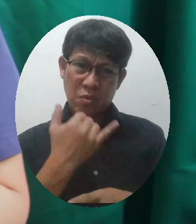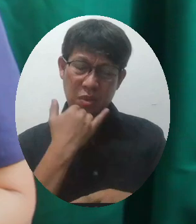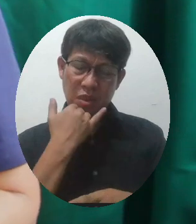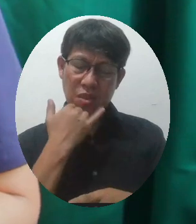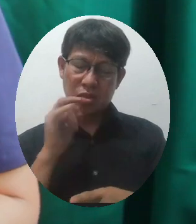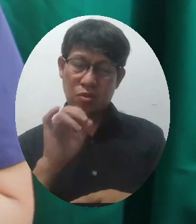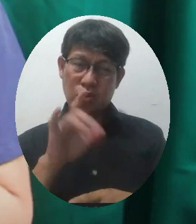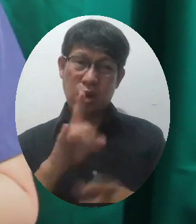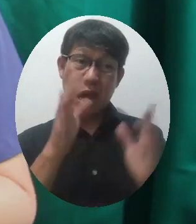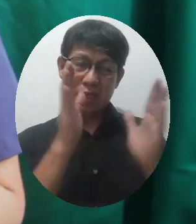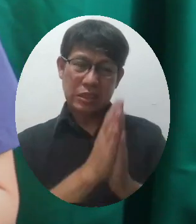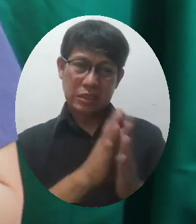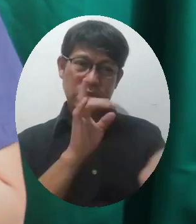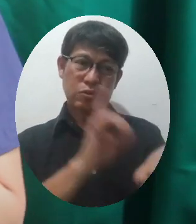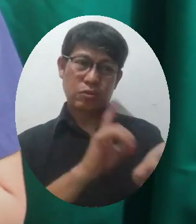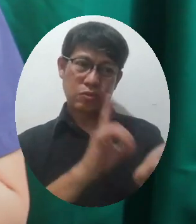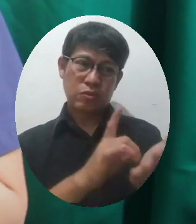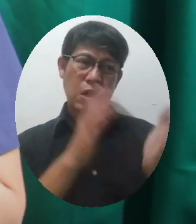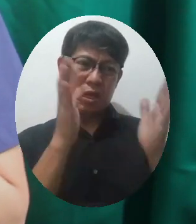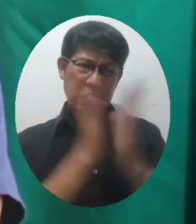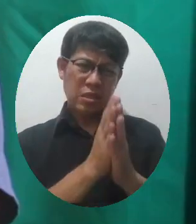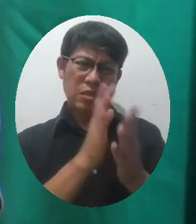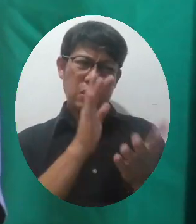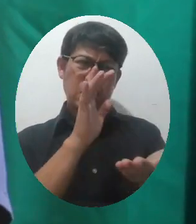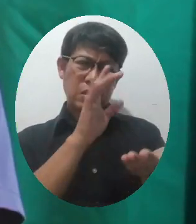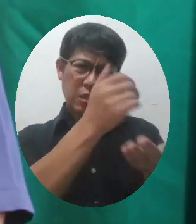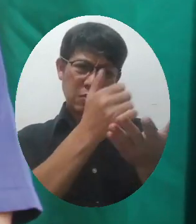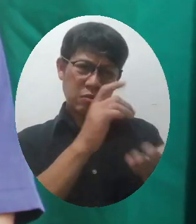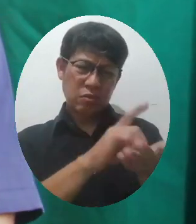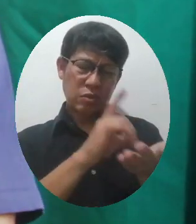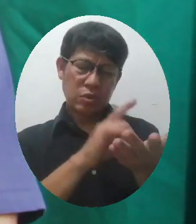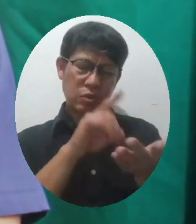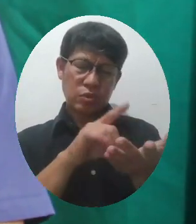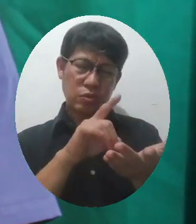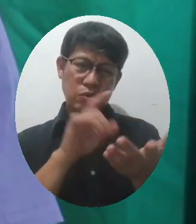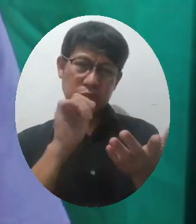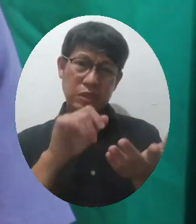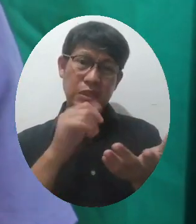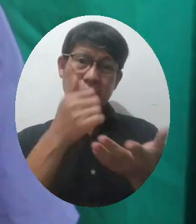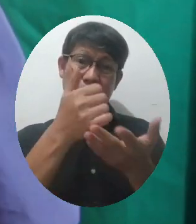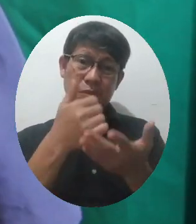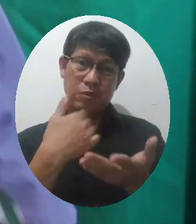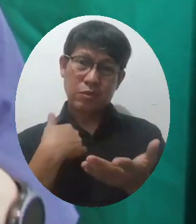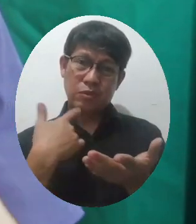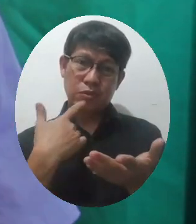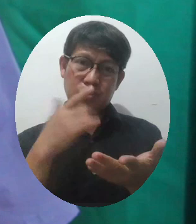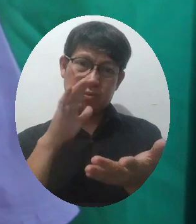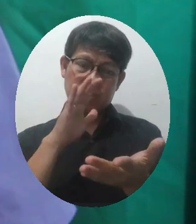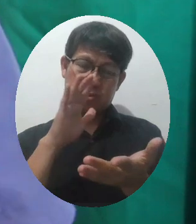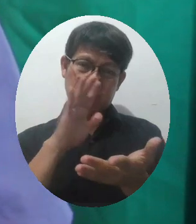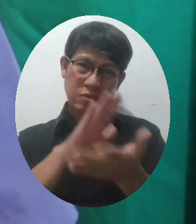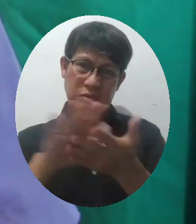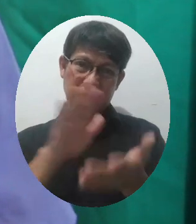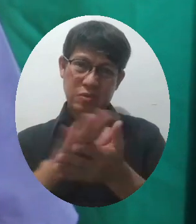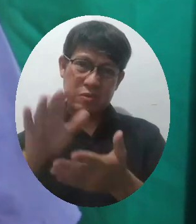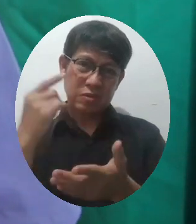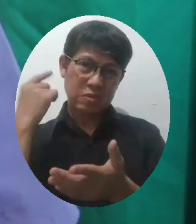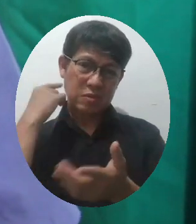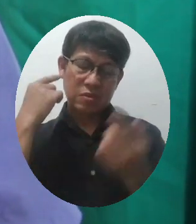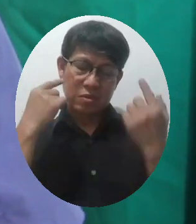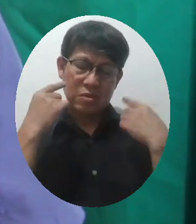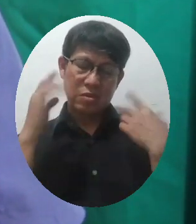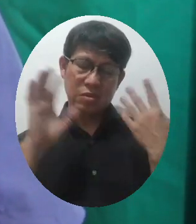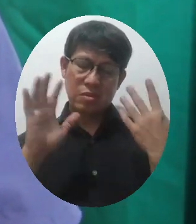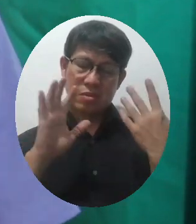o kaya po kung mayroon po kayong kakilalang doktor o mayroon po kayong somebody na mayroon pong knowledge dito, tanungin nyo pong mabuti or mag-research din